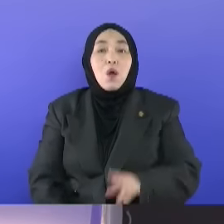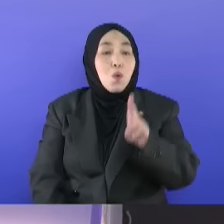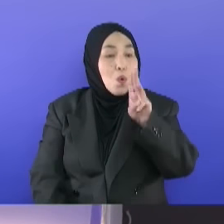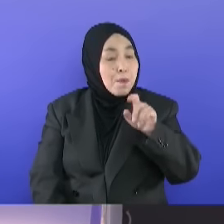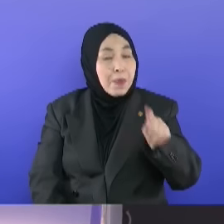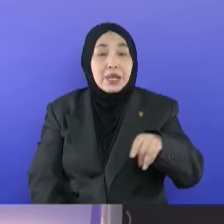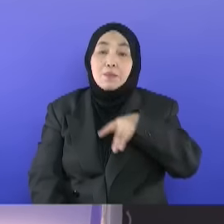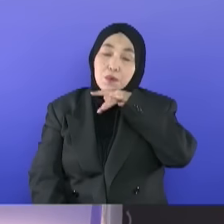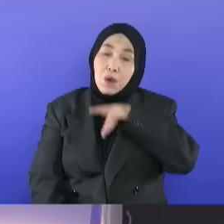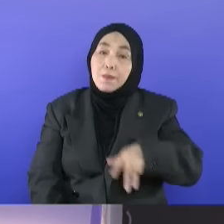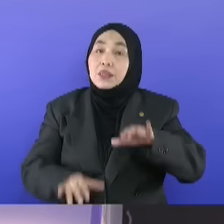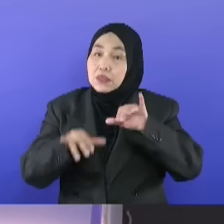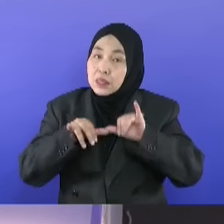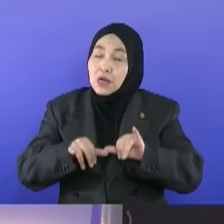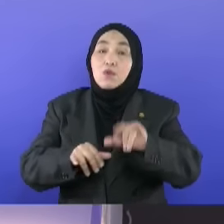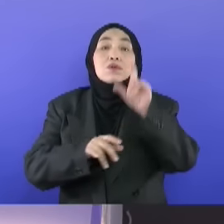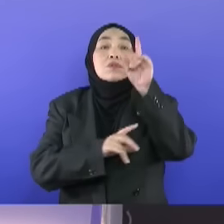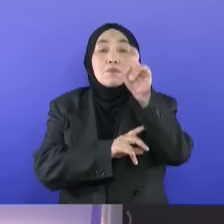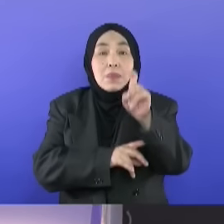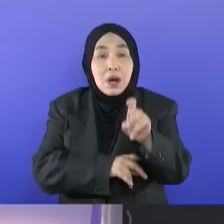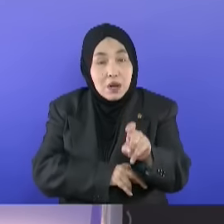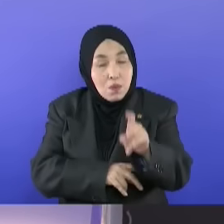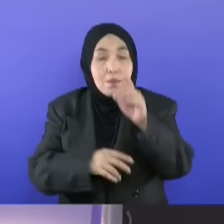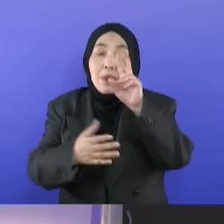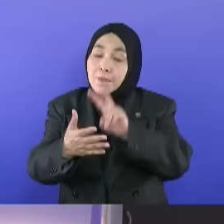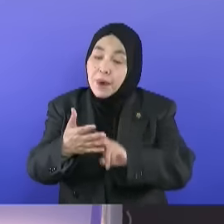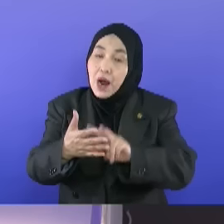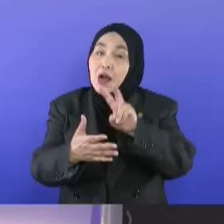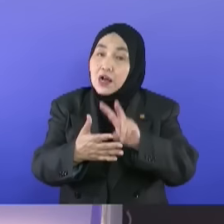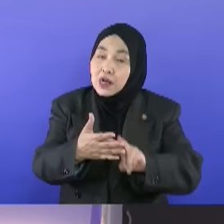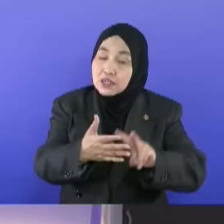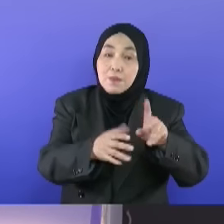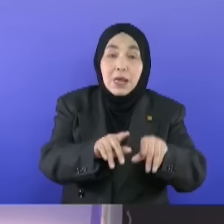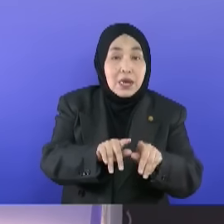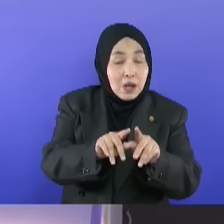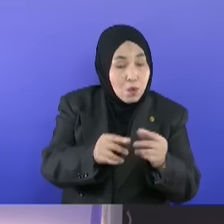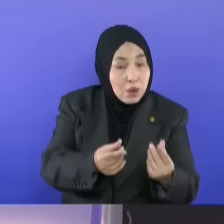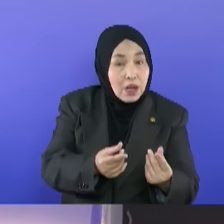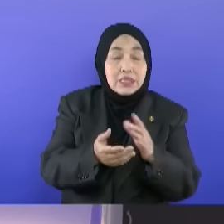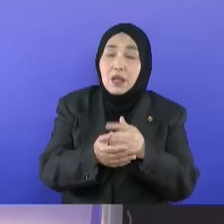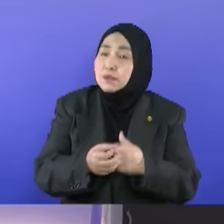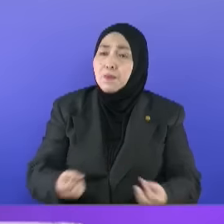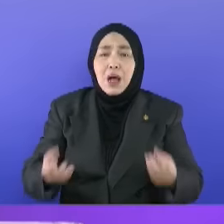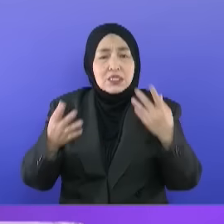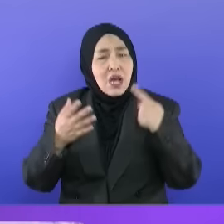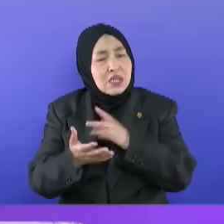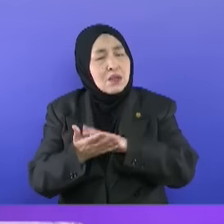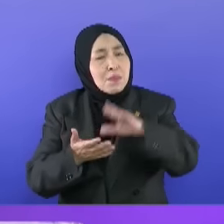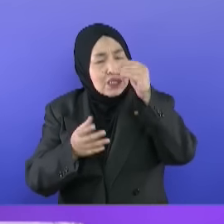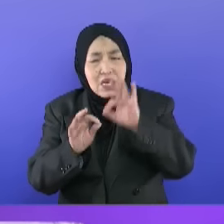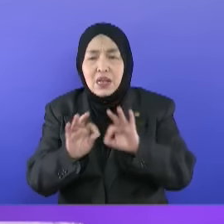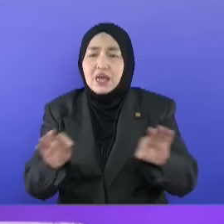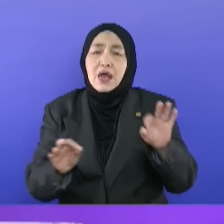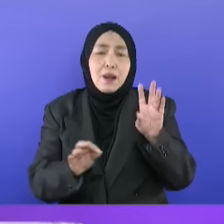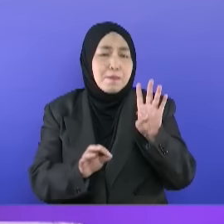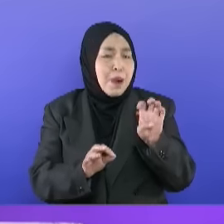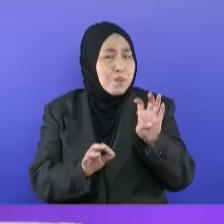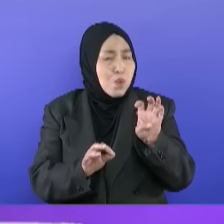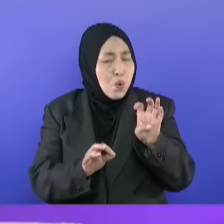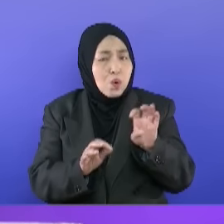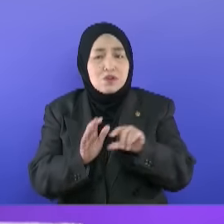Sallallahualaihiwasallam terus perlu membaca kepada kitab ini. banyak ya apa yang kita belajar daripada ayat 40